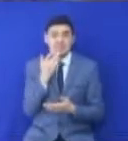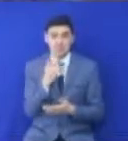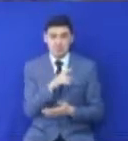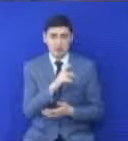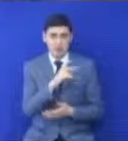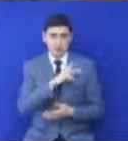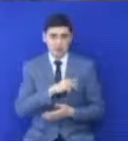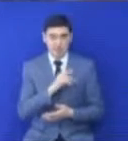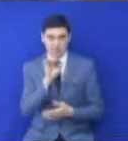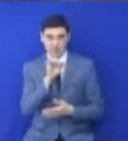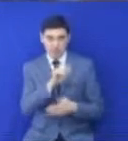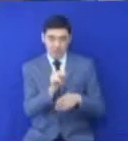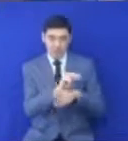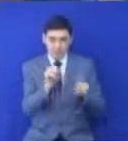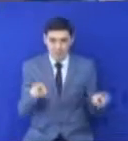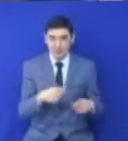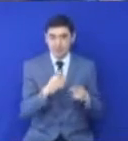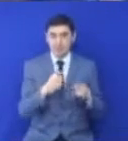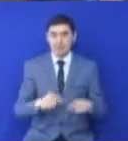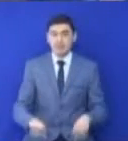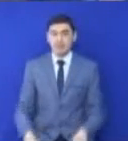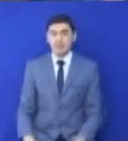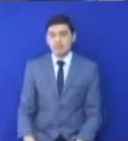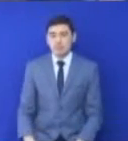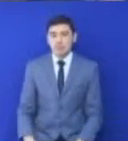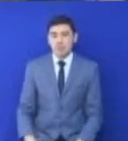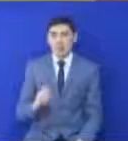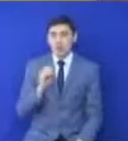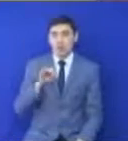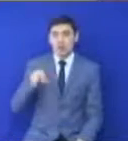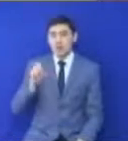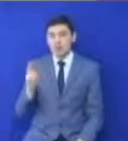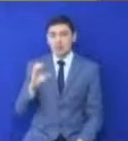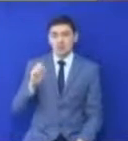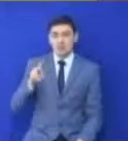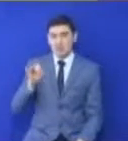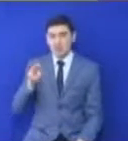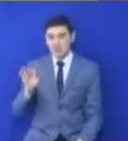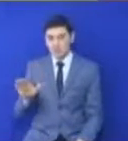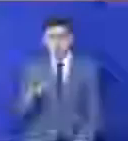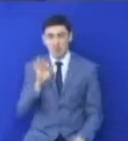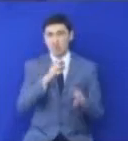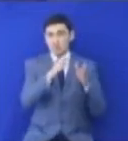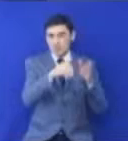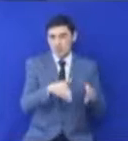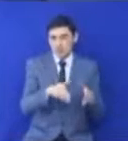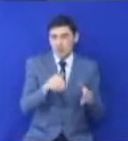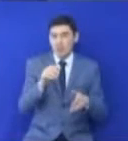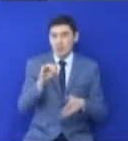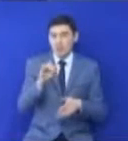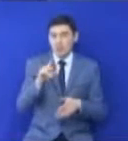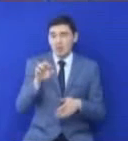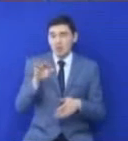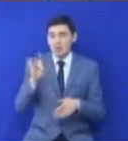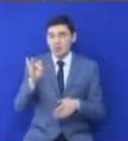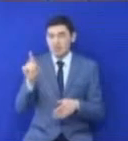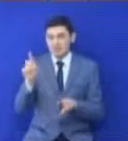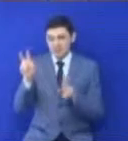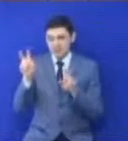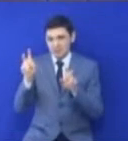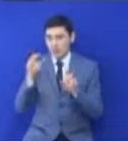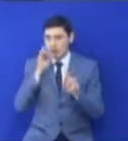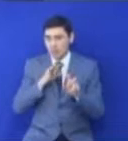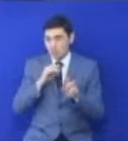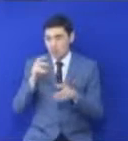еді. Журналистермен кездесу барысында қала әкімі аталған шаңырақта болғанын айтты. Қазір иларис дәрісін алдыру бойынша алғашқы қадамдар